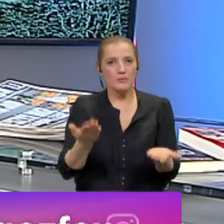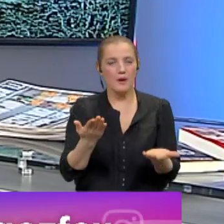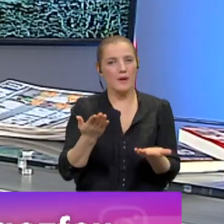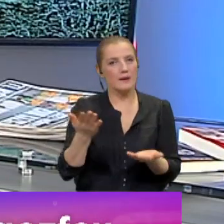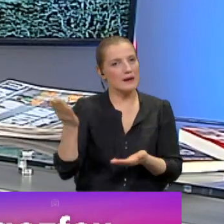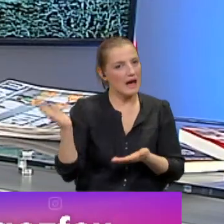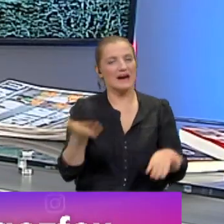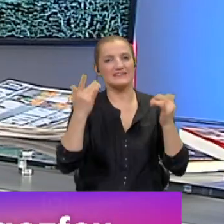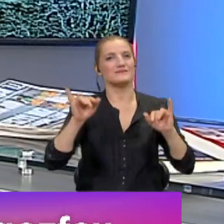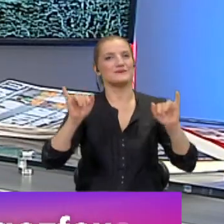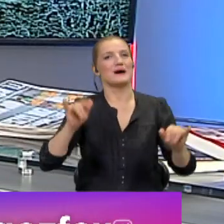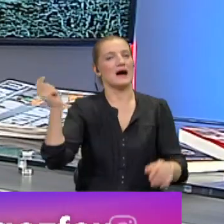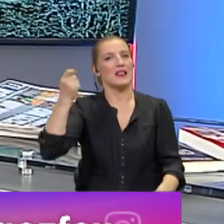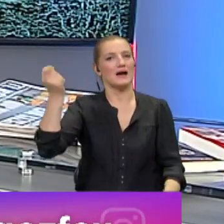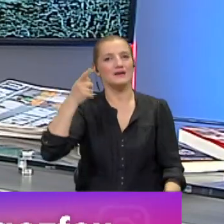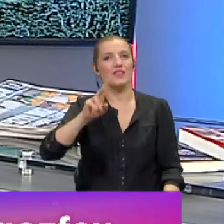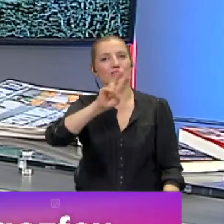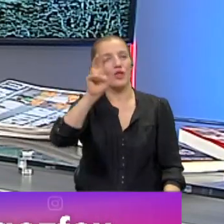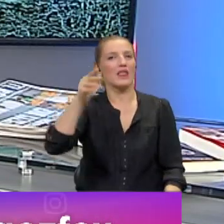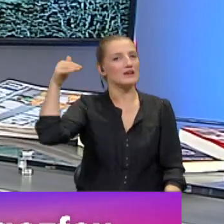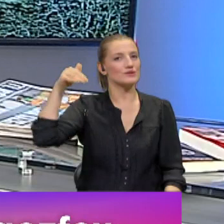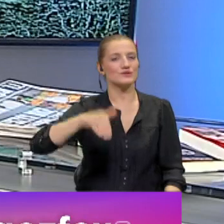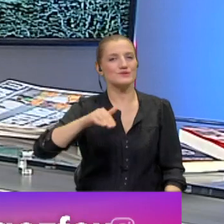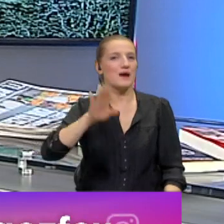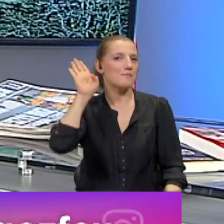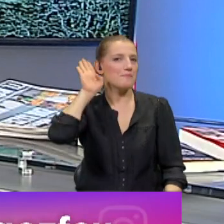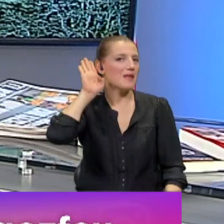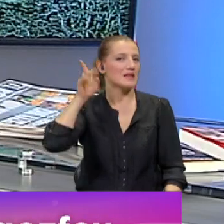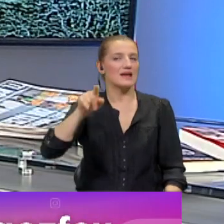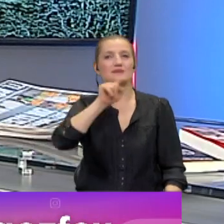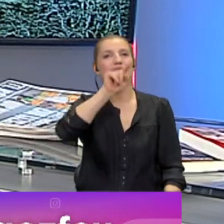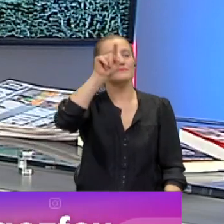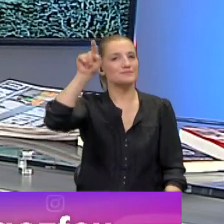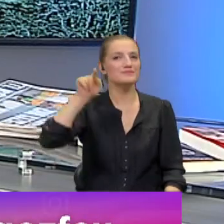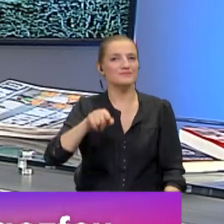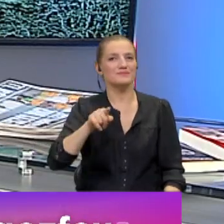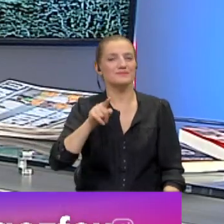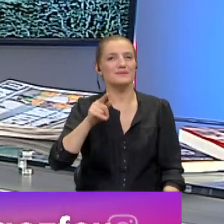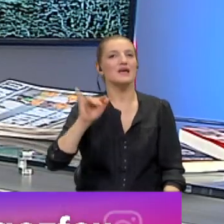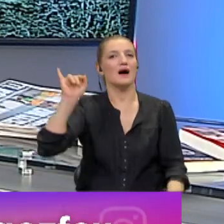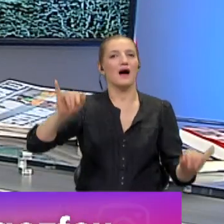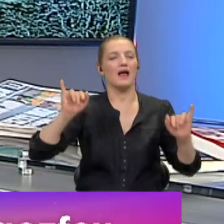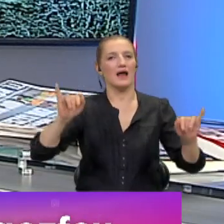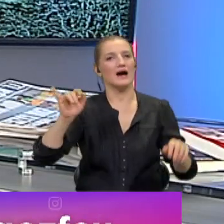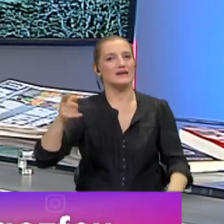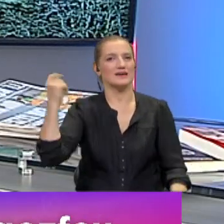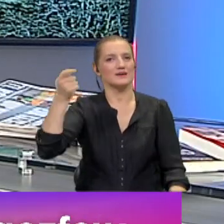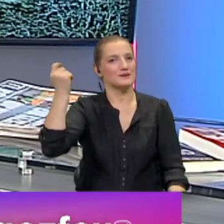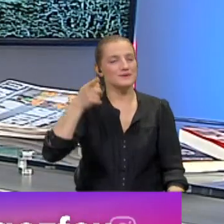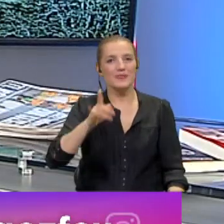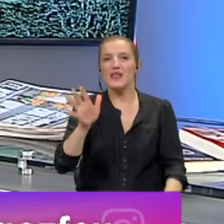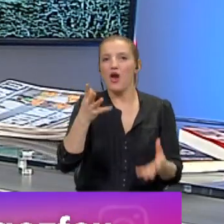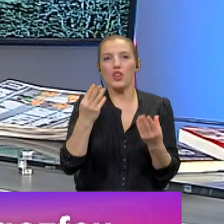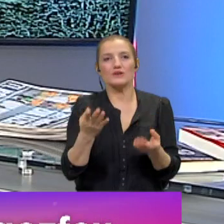kendisi tabi dolar düştü Sonra Malatya'da memleketin çeşitli yerlerinde çekilen halaylar ya ne